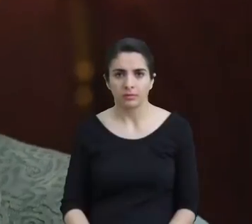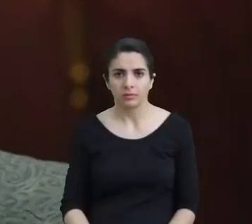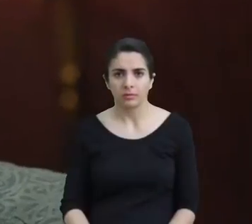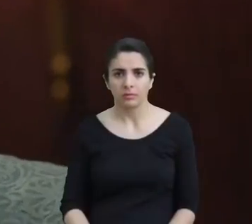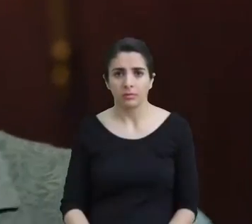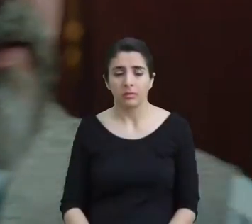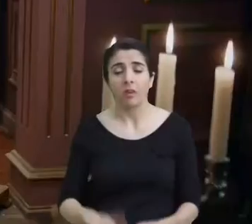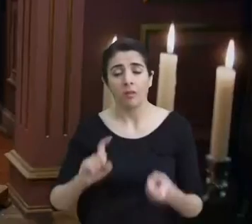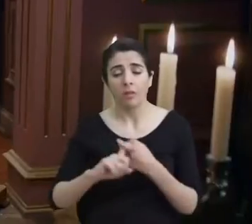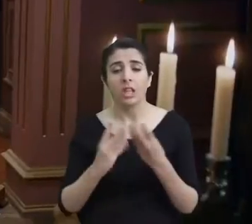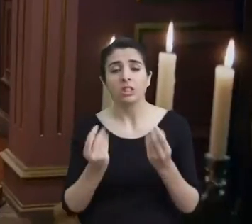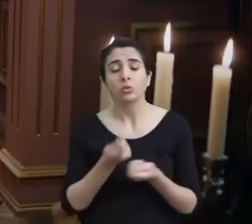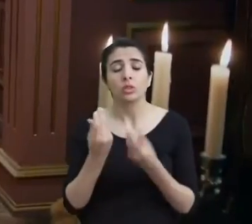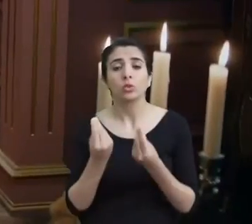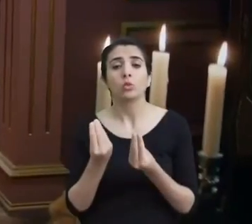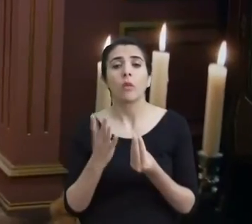Üstelik yapacak işleriniz var.